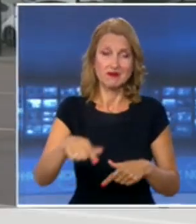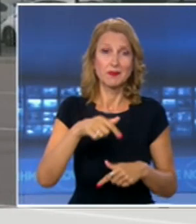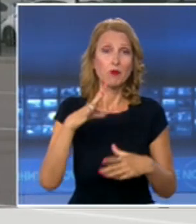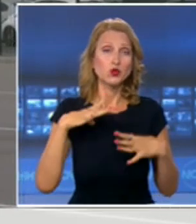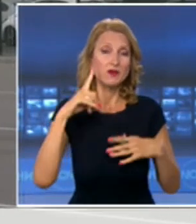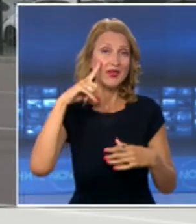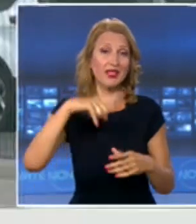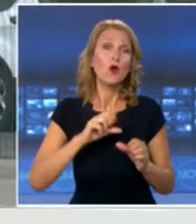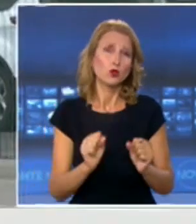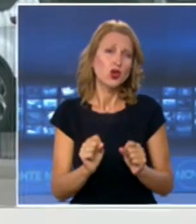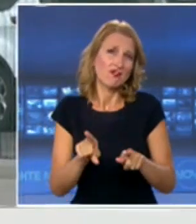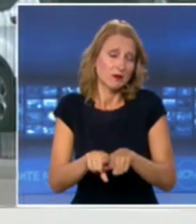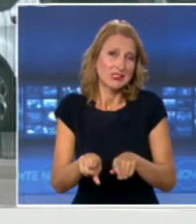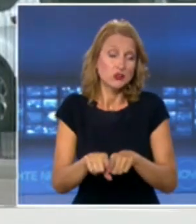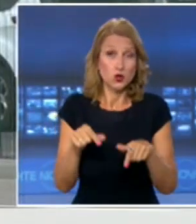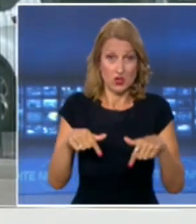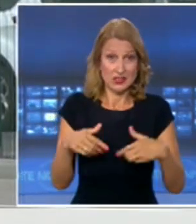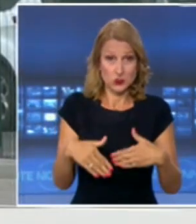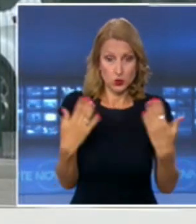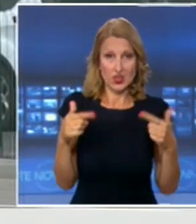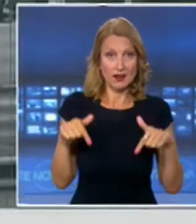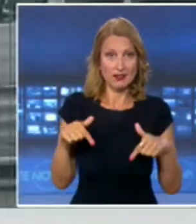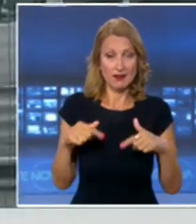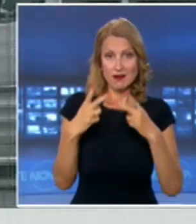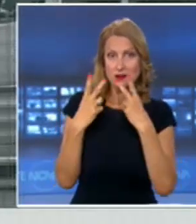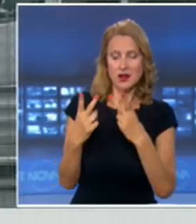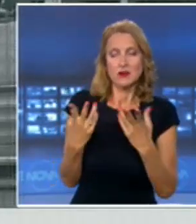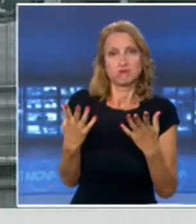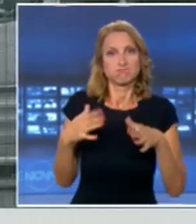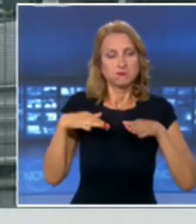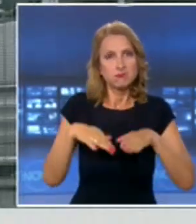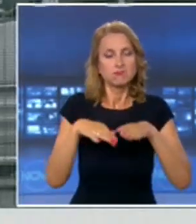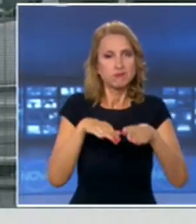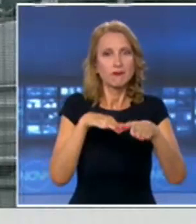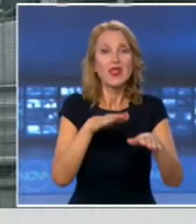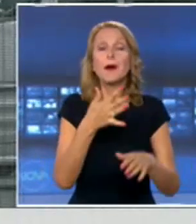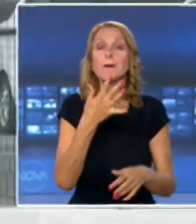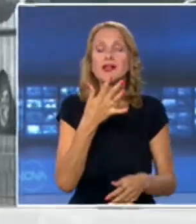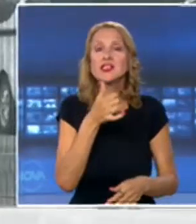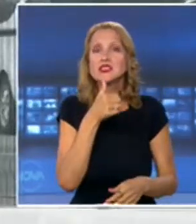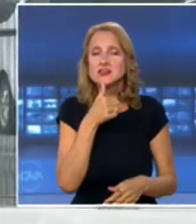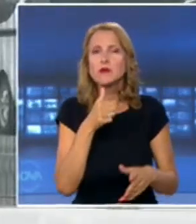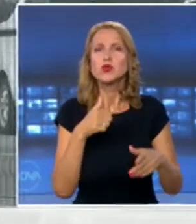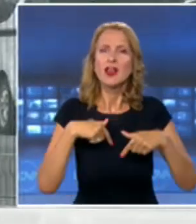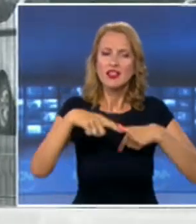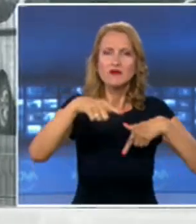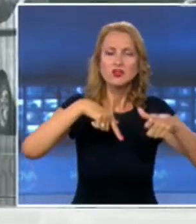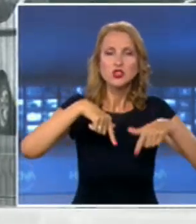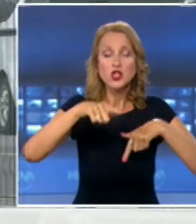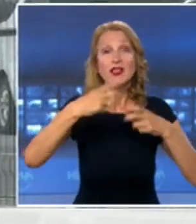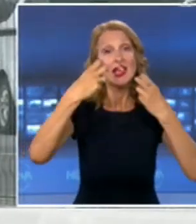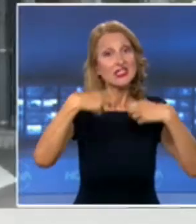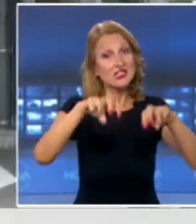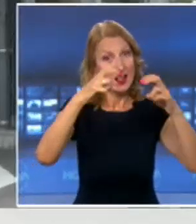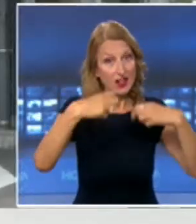от сутринта се забеляза изключително интензивен трафик. В дните петък и събота имаме интензивно движение на излизане